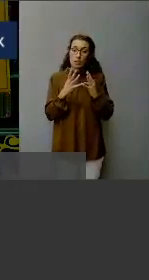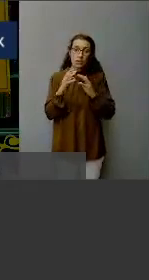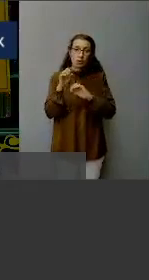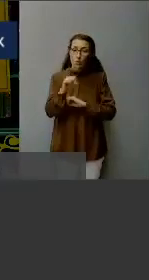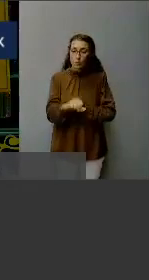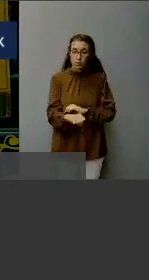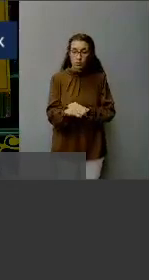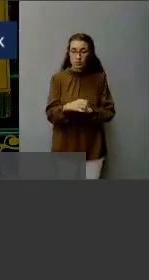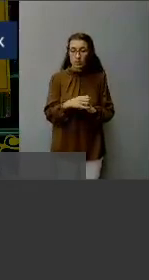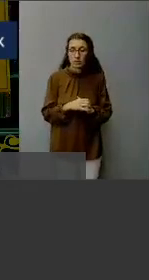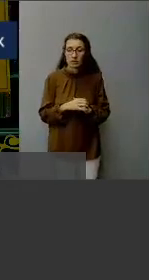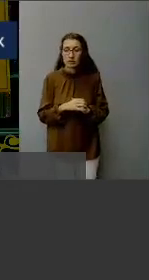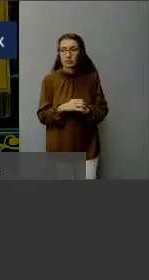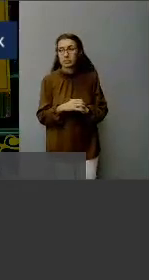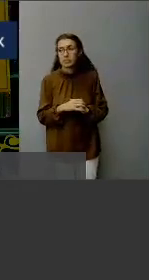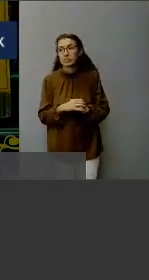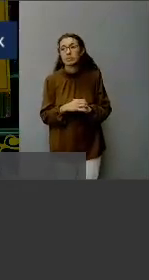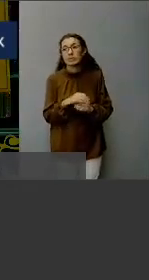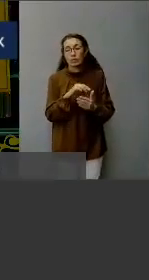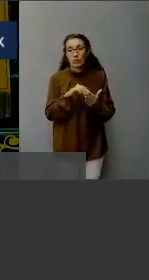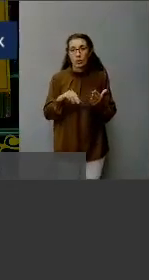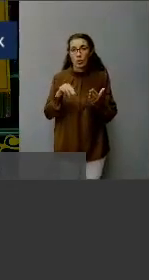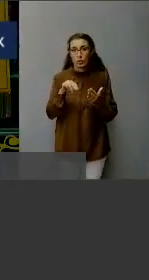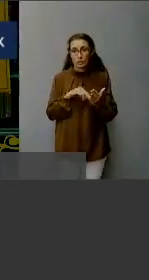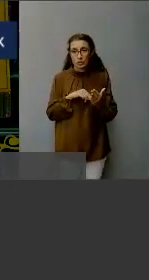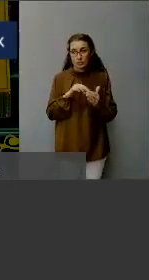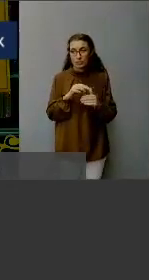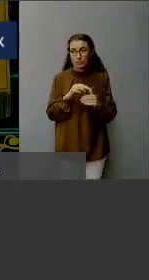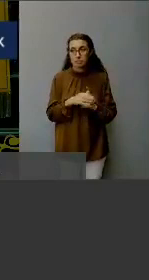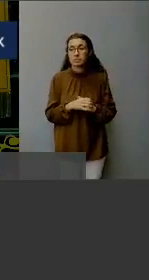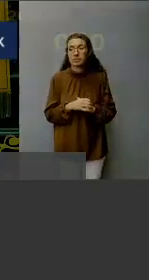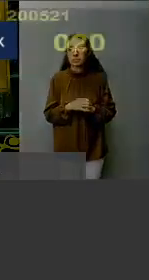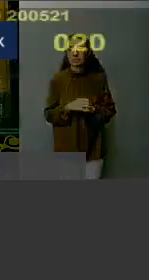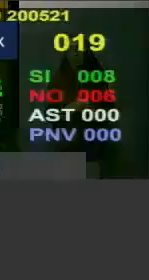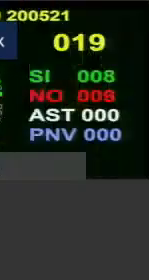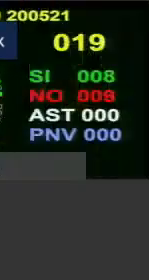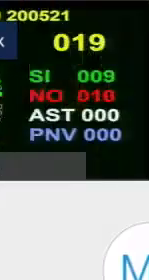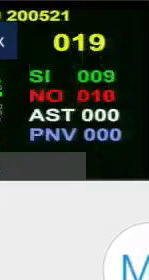giunta si vota numero 216